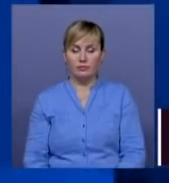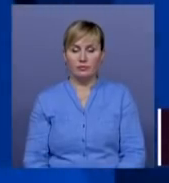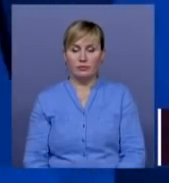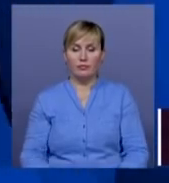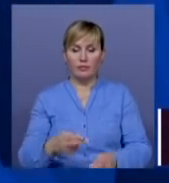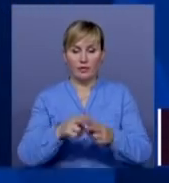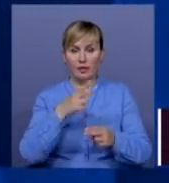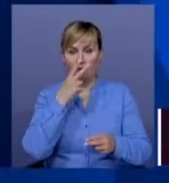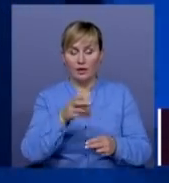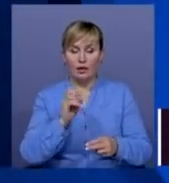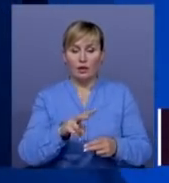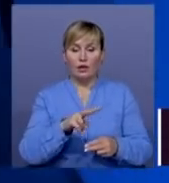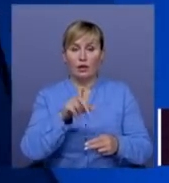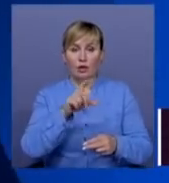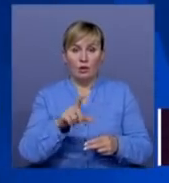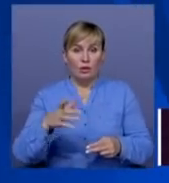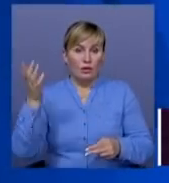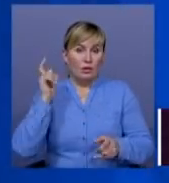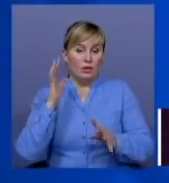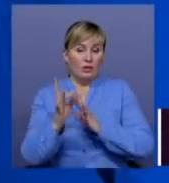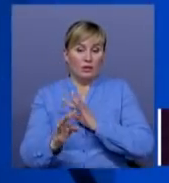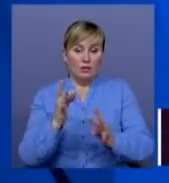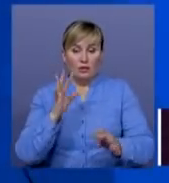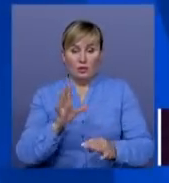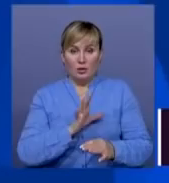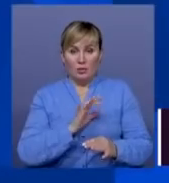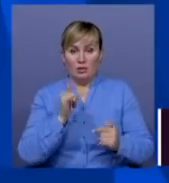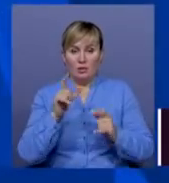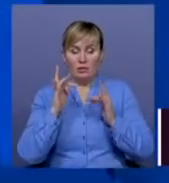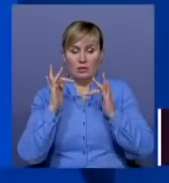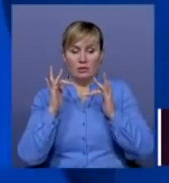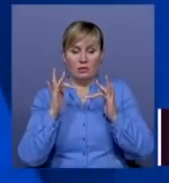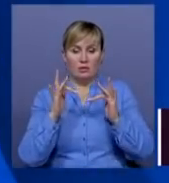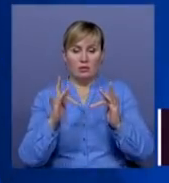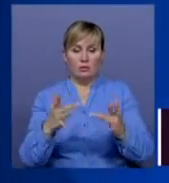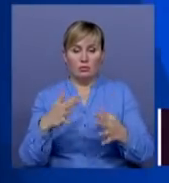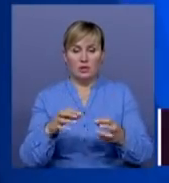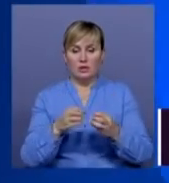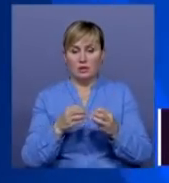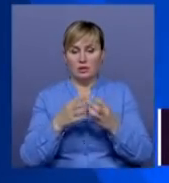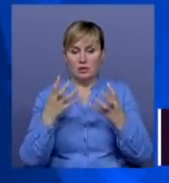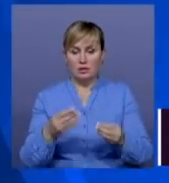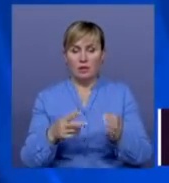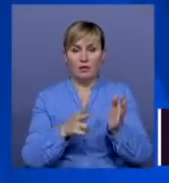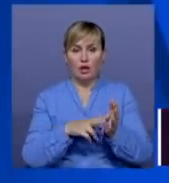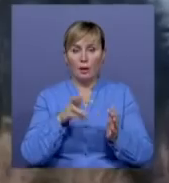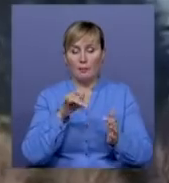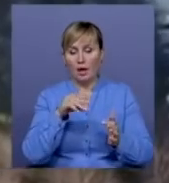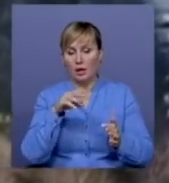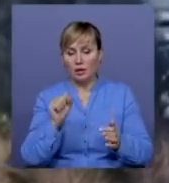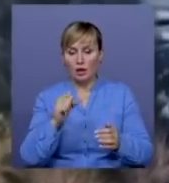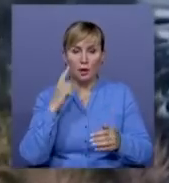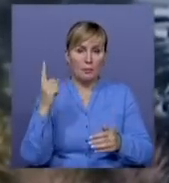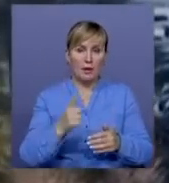На этих кадрах видно, как некогда оживленные улицы итальянского Монте-Катине-Терме пустуют вот уже 10-й день. 8 марта премьер-министр